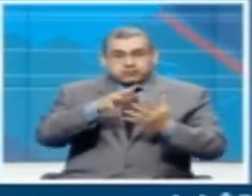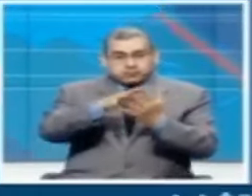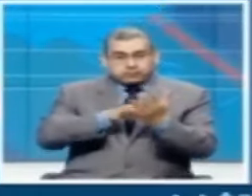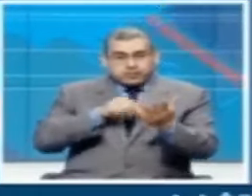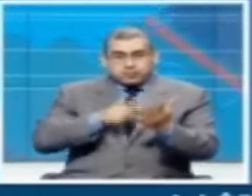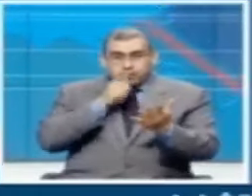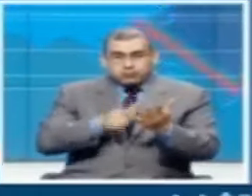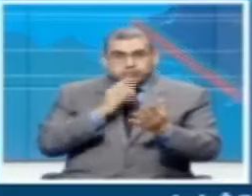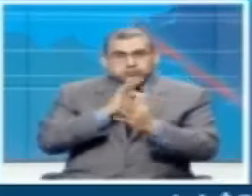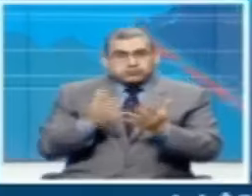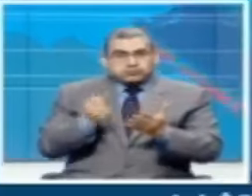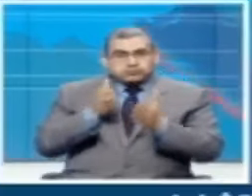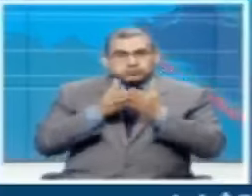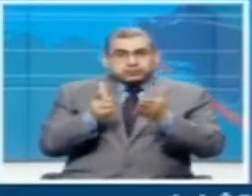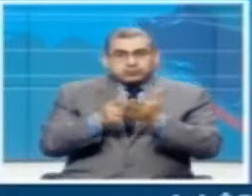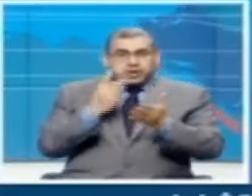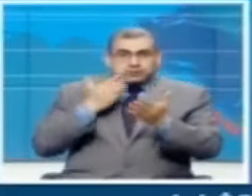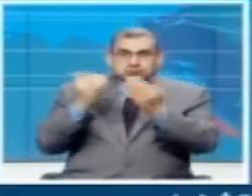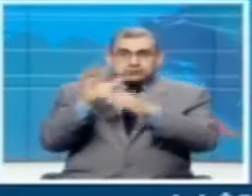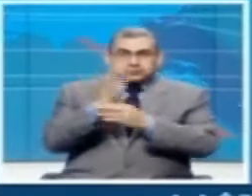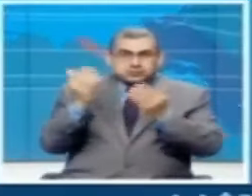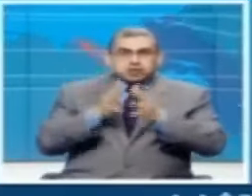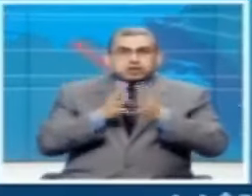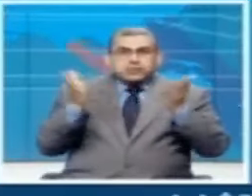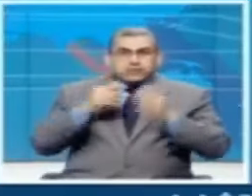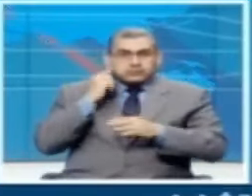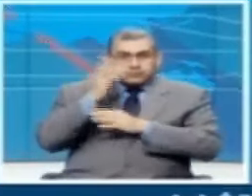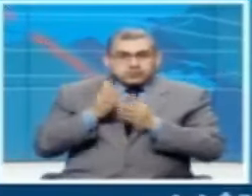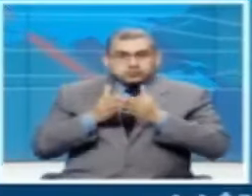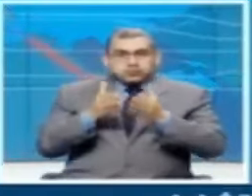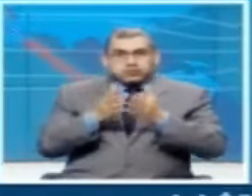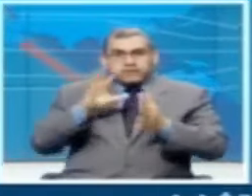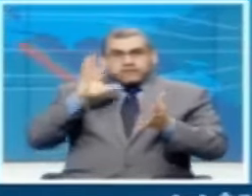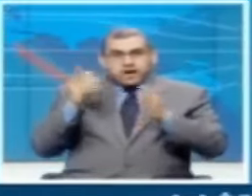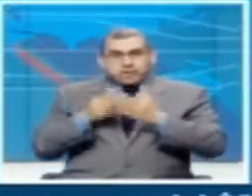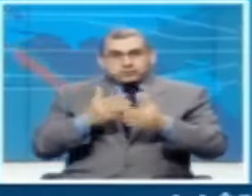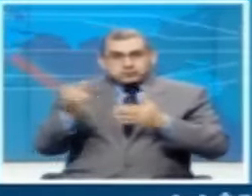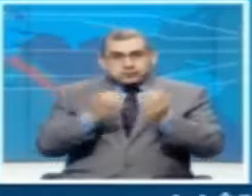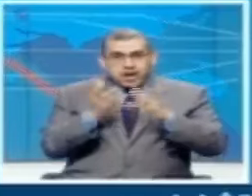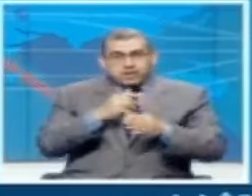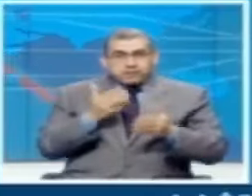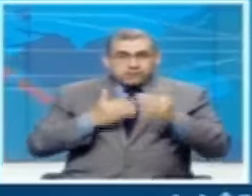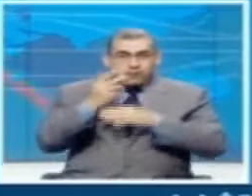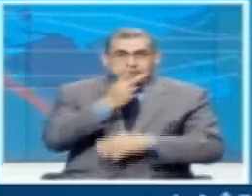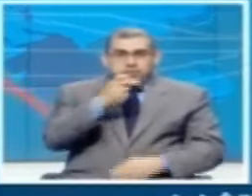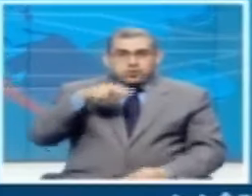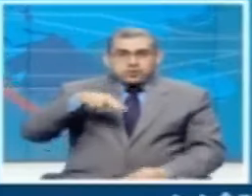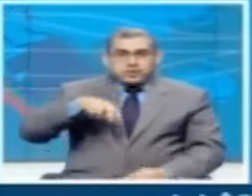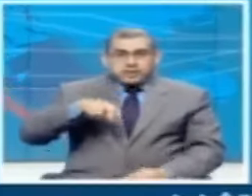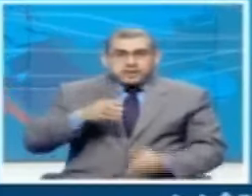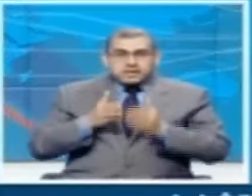اكدت فيه تمكن المحطه من جذب عدد كبير من الخطوط الملاحيه العالميه واستقبالها ما يزيد عن